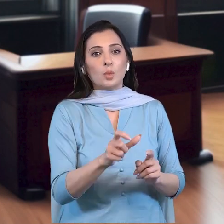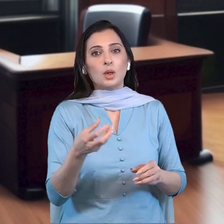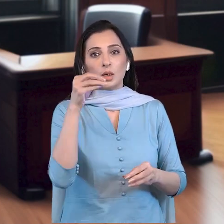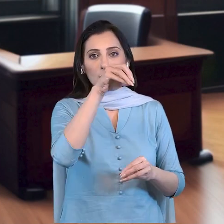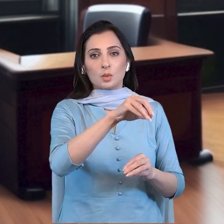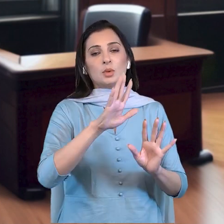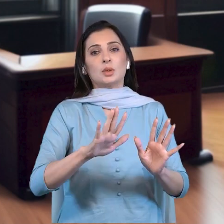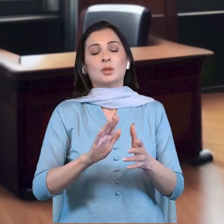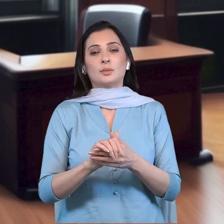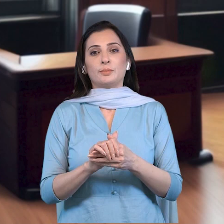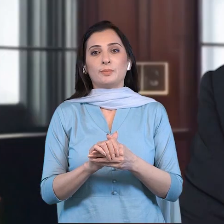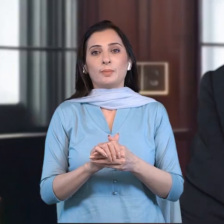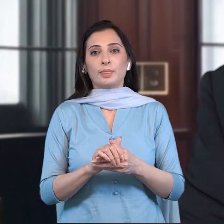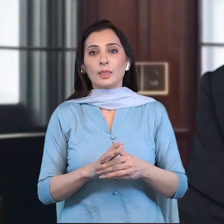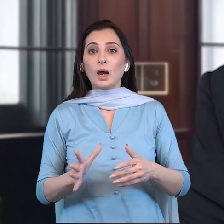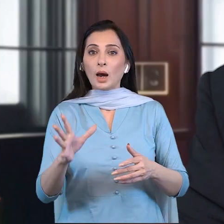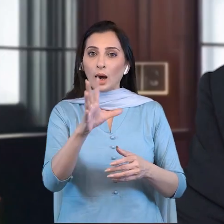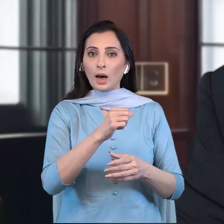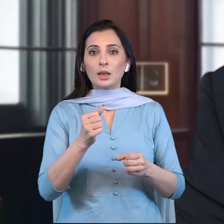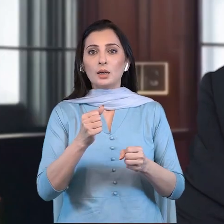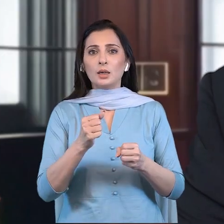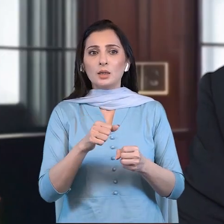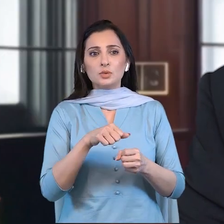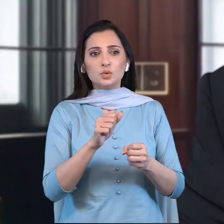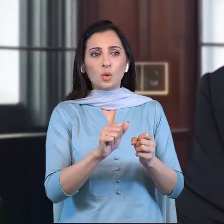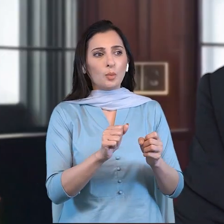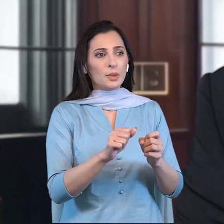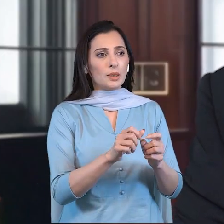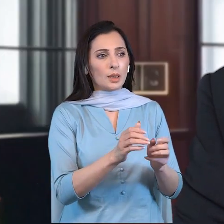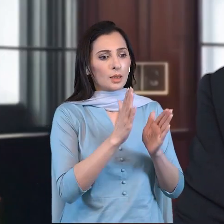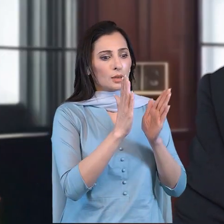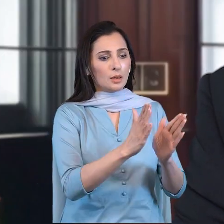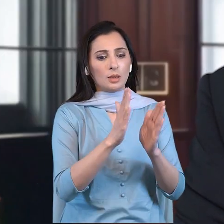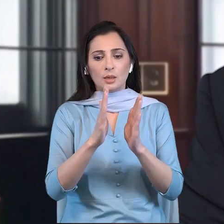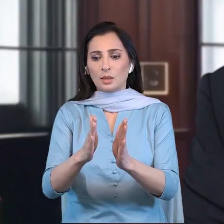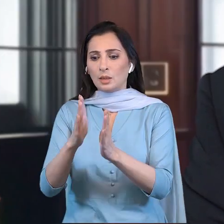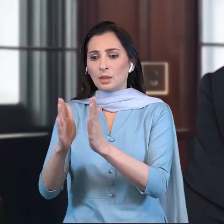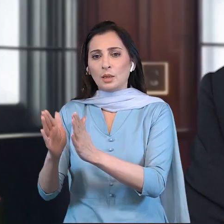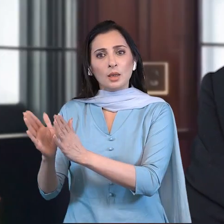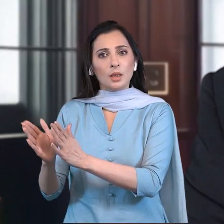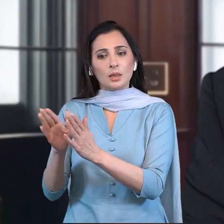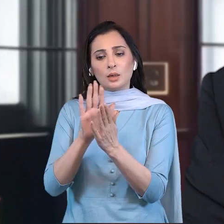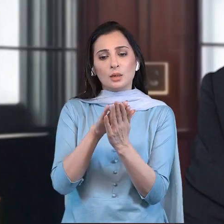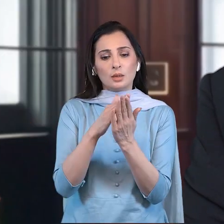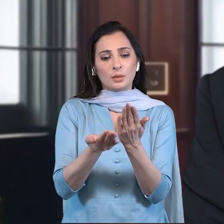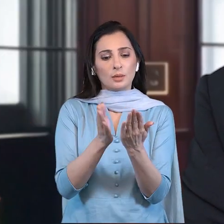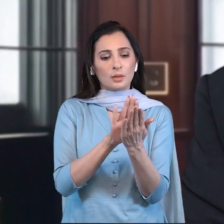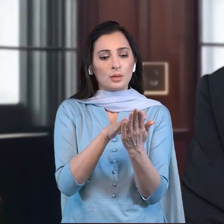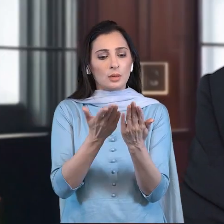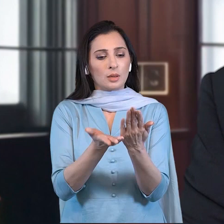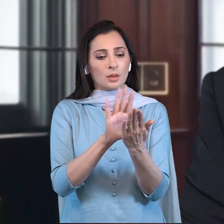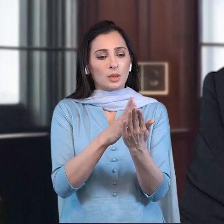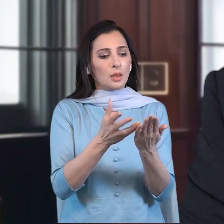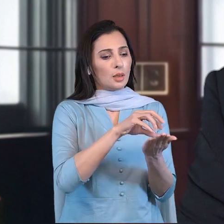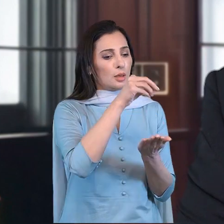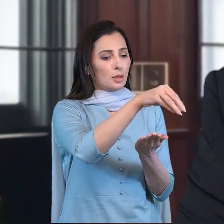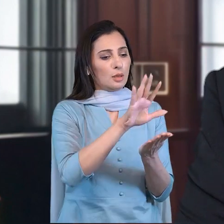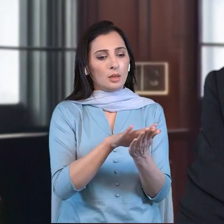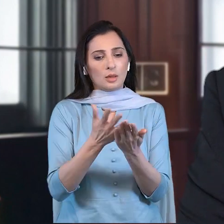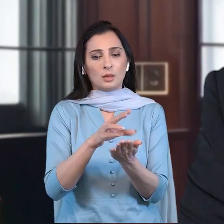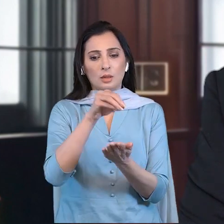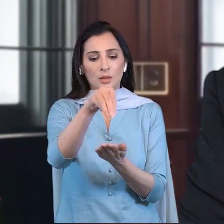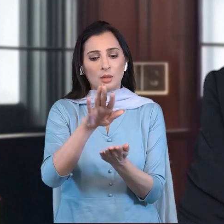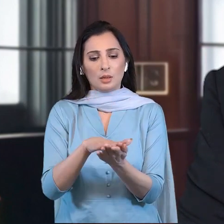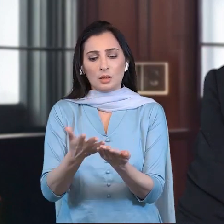دا ریکارڈ کے لیے۔ یہاں پہ پتہ ہی نہیں ہوتا کہ کتنے پرت ہیں، کتنے پرت کہاں رکھے جاتے ہیں، کس کو کون سا دیا جاتا ہے،